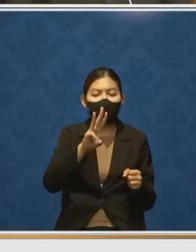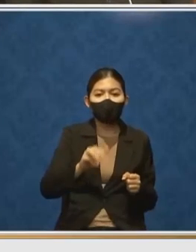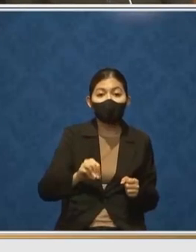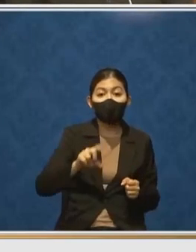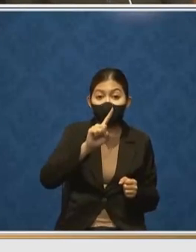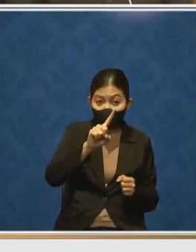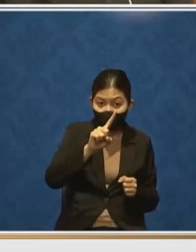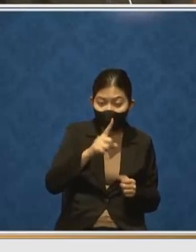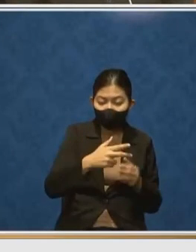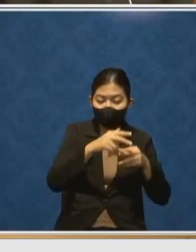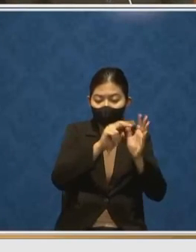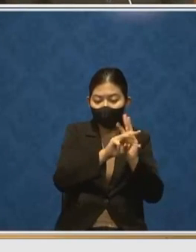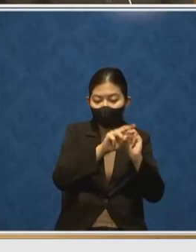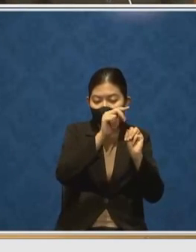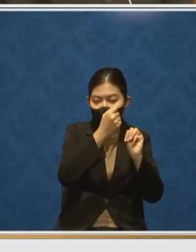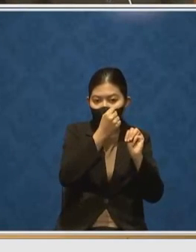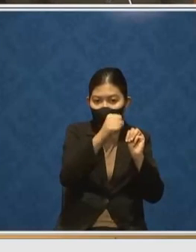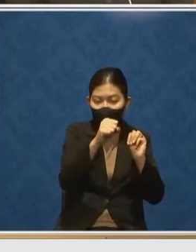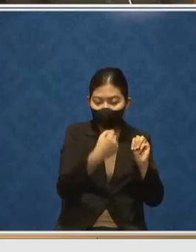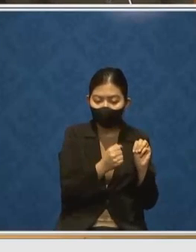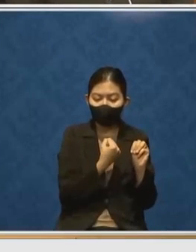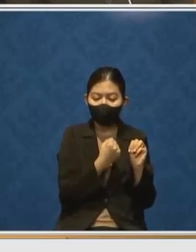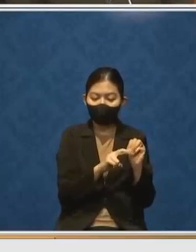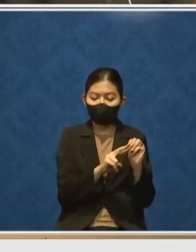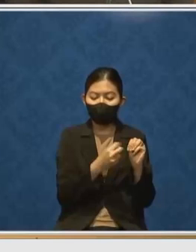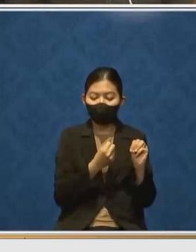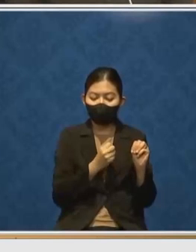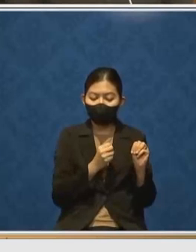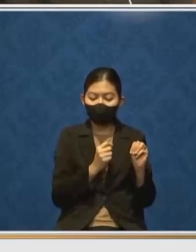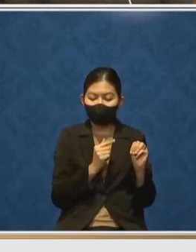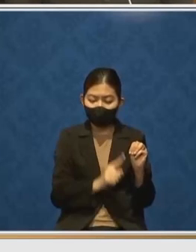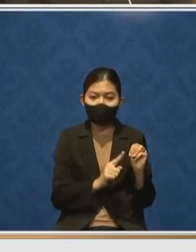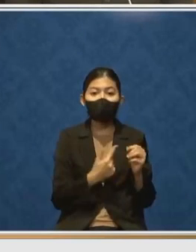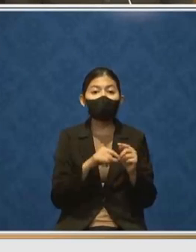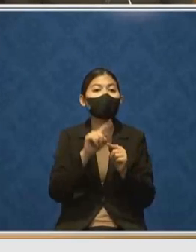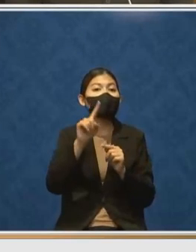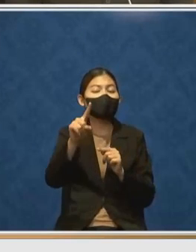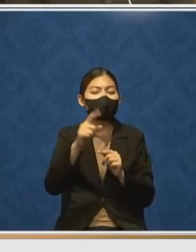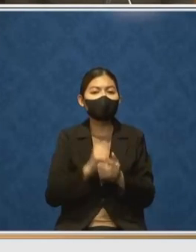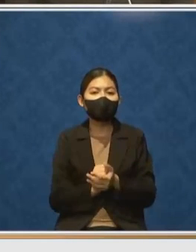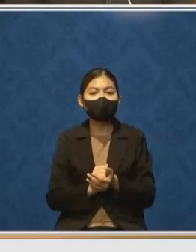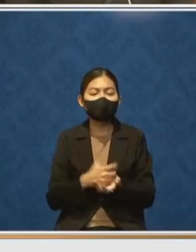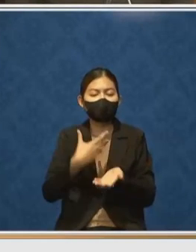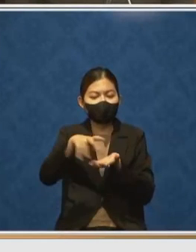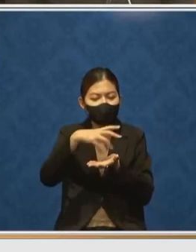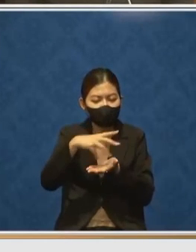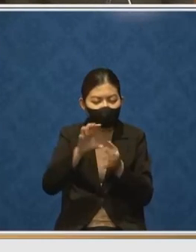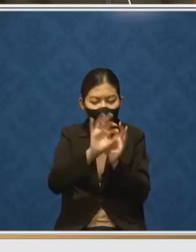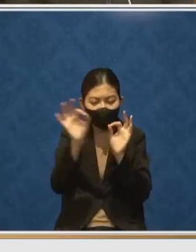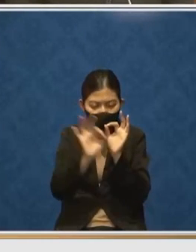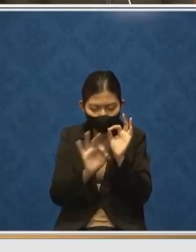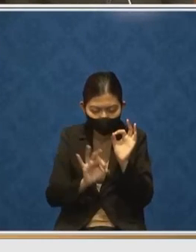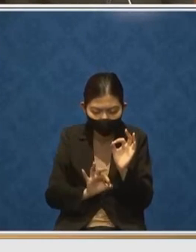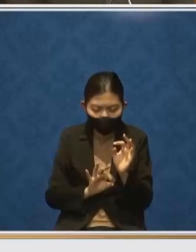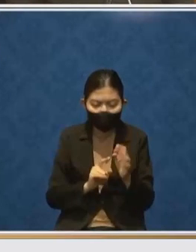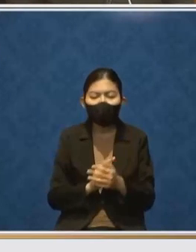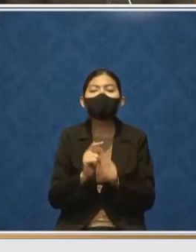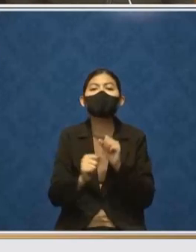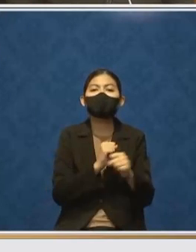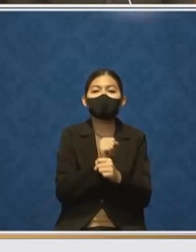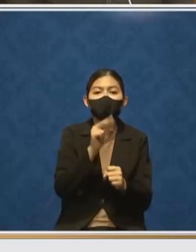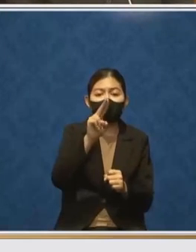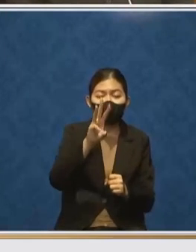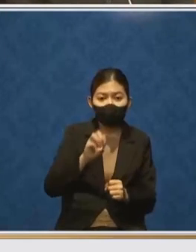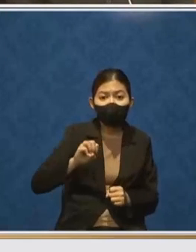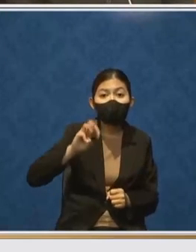2561 มาตรา 10 และมาตรา 12 และมาตรา 11 ดังนี้ 1. คำแถลงประกอบงบประมาณรายจ่ายประจำปีงบประมาณ 2566